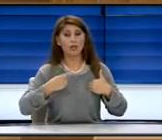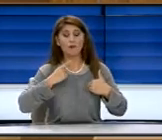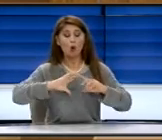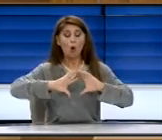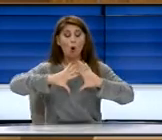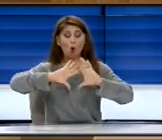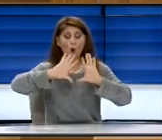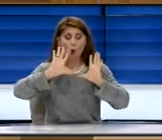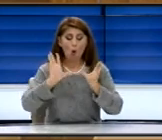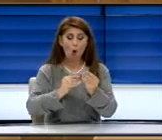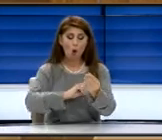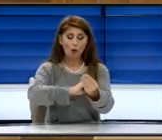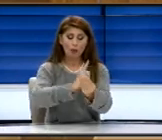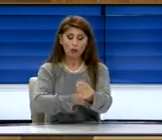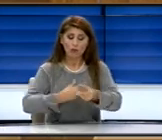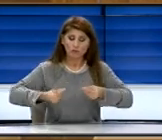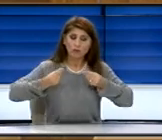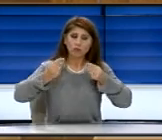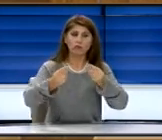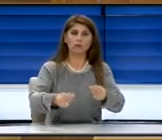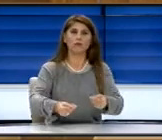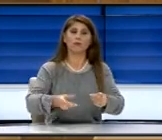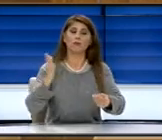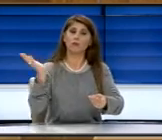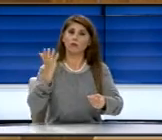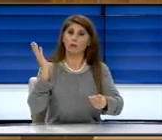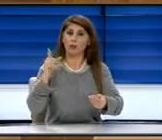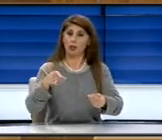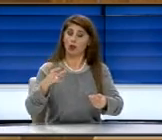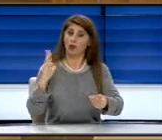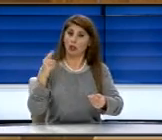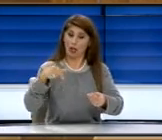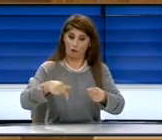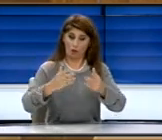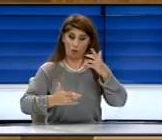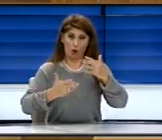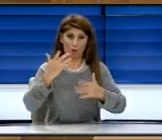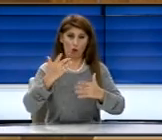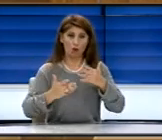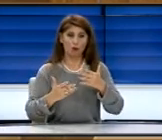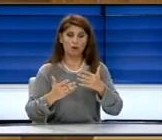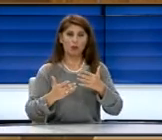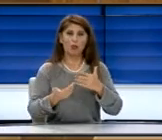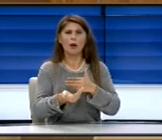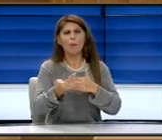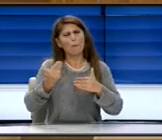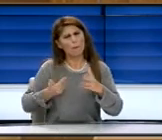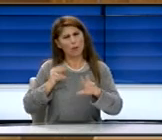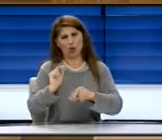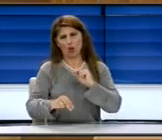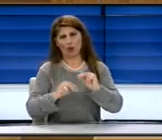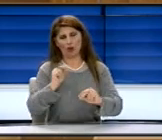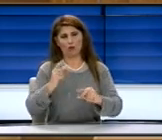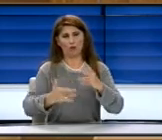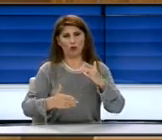μας τις δυνάμεις. Και παρά το γεγονός ότι ο προϋπολογισμός που συζητάμε είναι ένας προεκλογικός